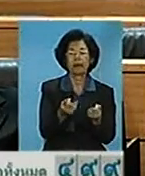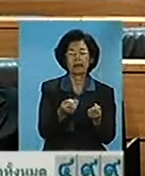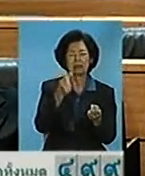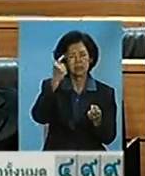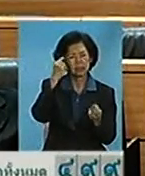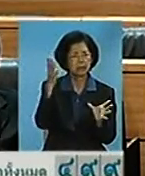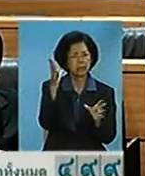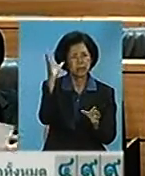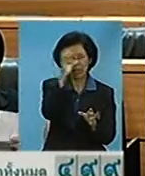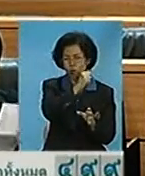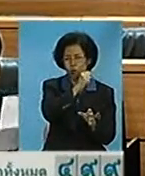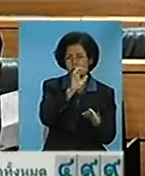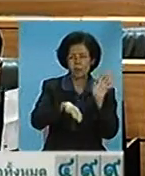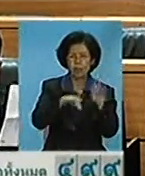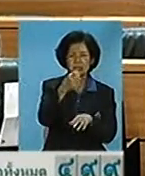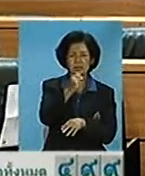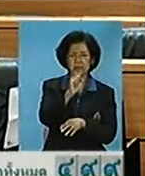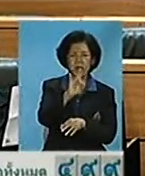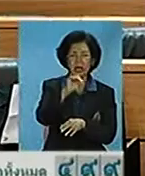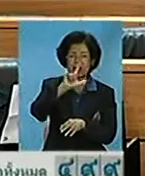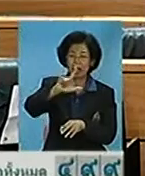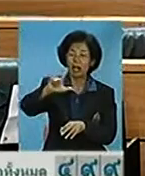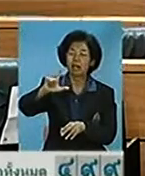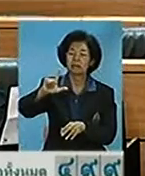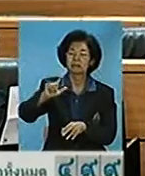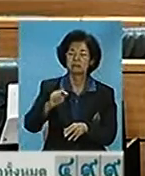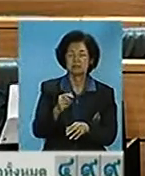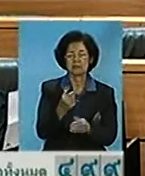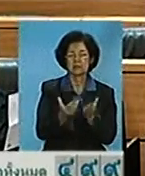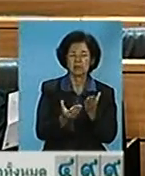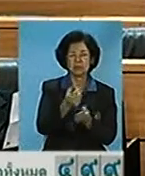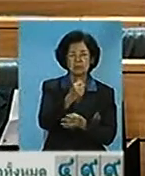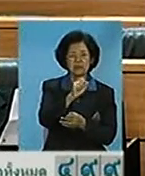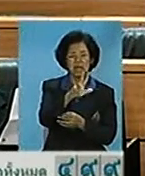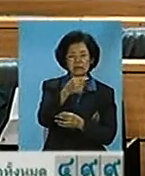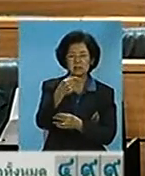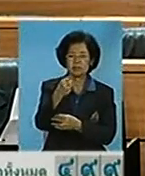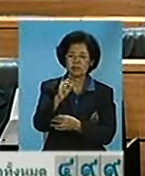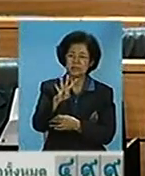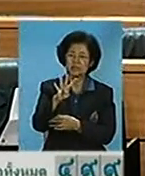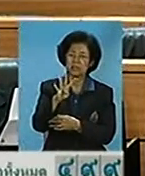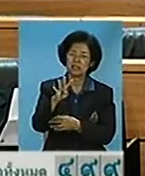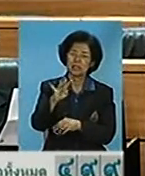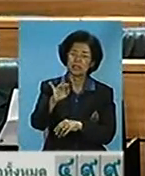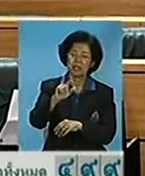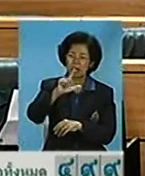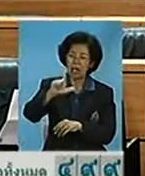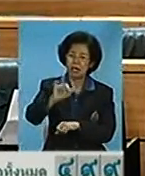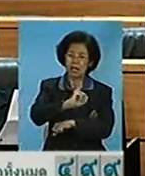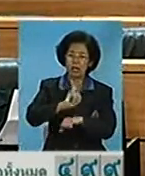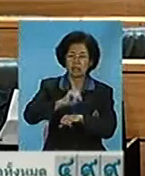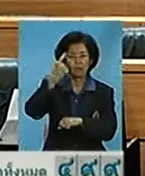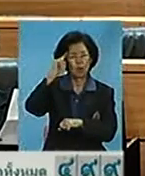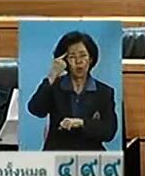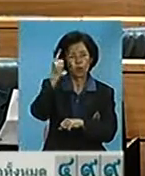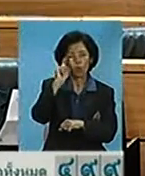ล้วมั้งน่าจะกรีดได้ประมาณสัก13-14ล้านไร่เราไม่รู้ว่าใครเป็นเจ้าของสวนยางบ้าง